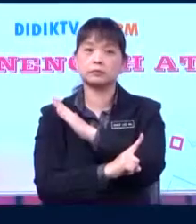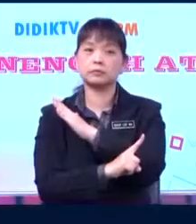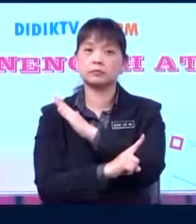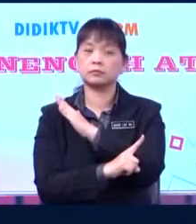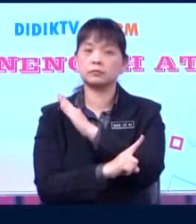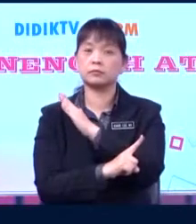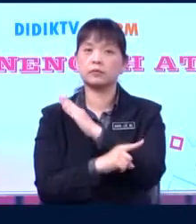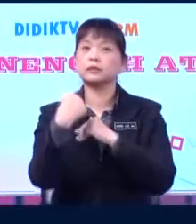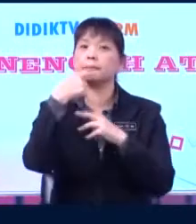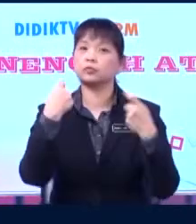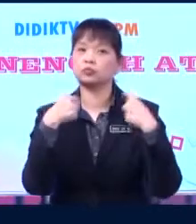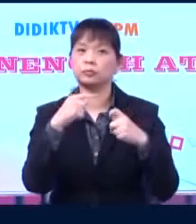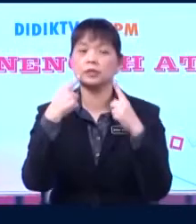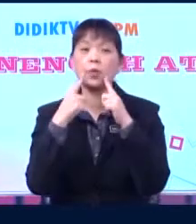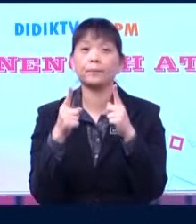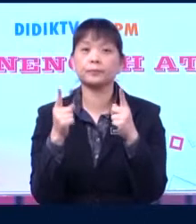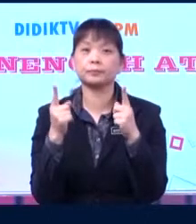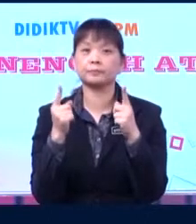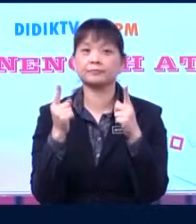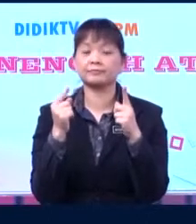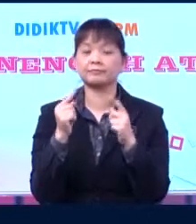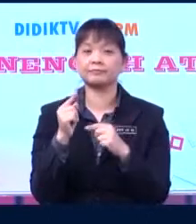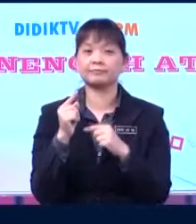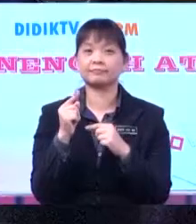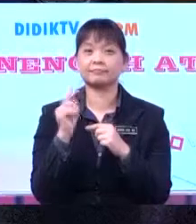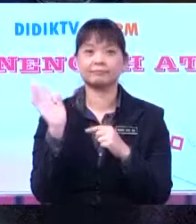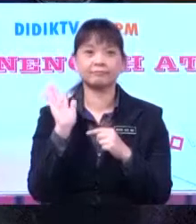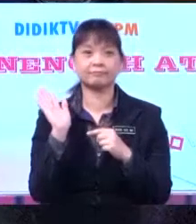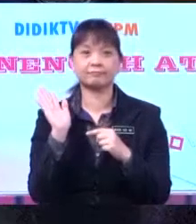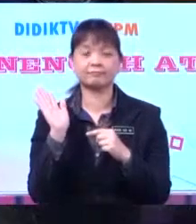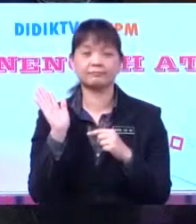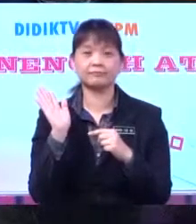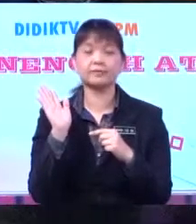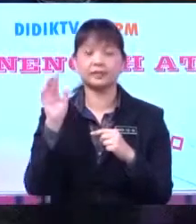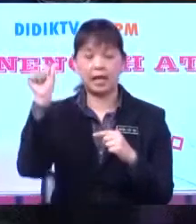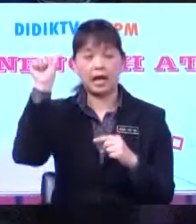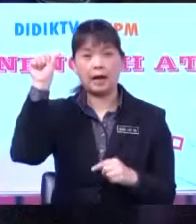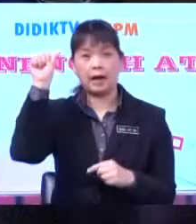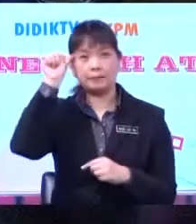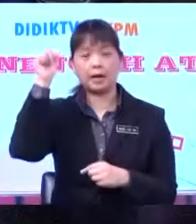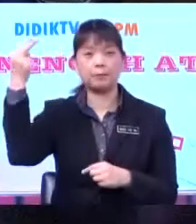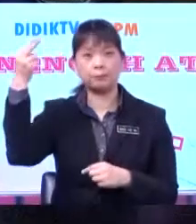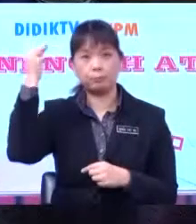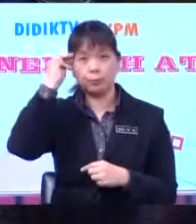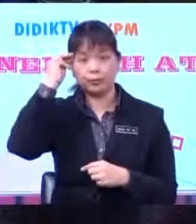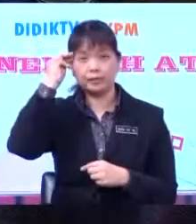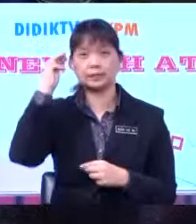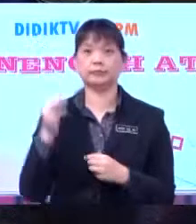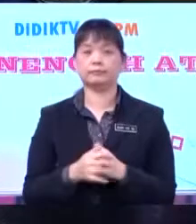kesiapan cuci gudang milik hukuman apa Oke Amar Mukhlis sedih sama